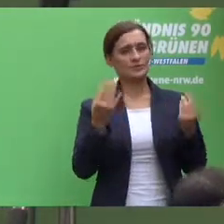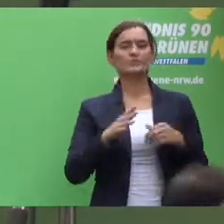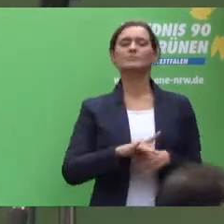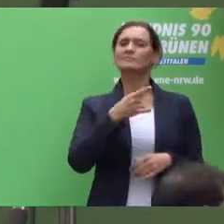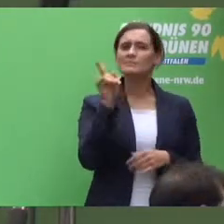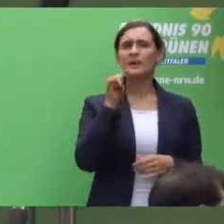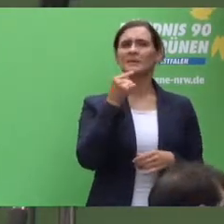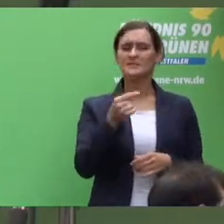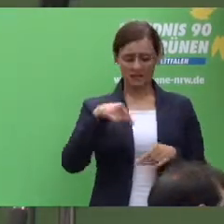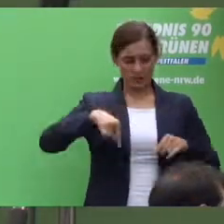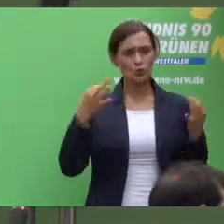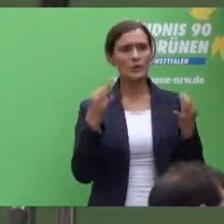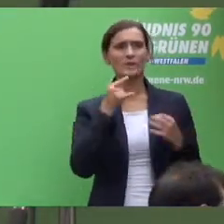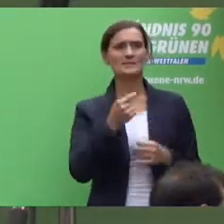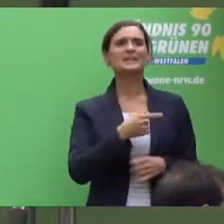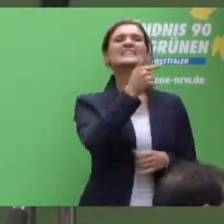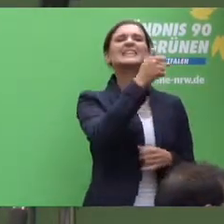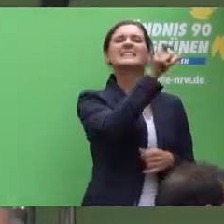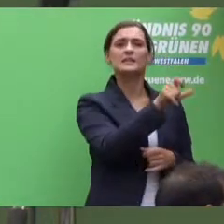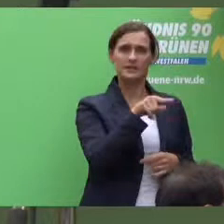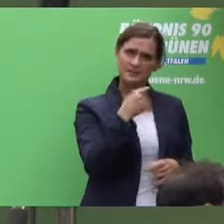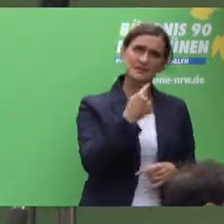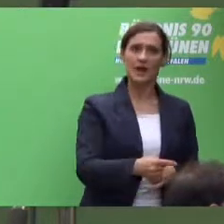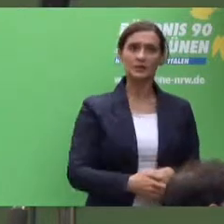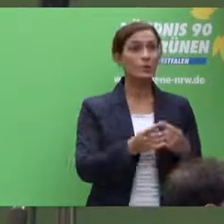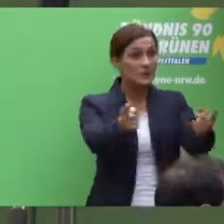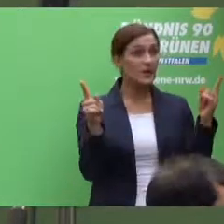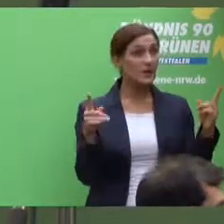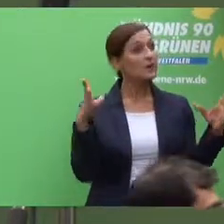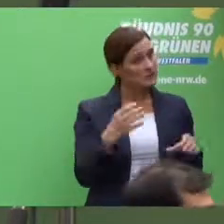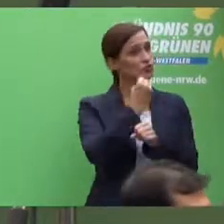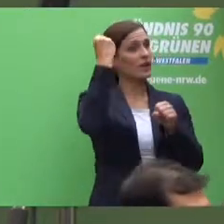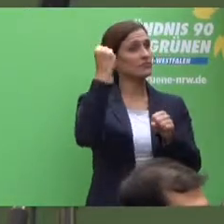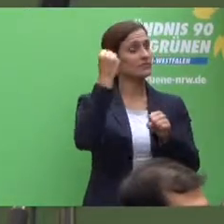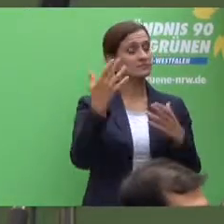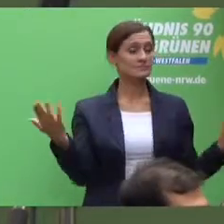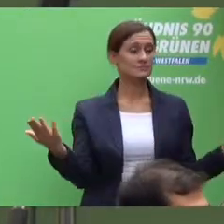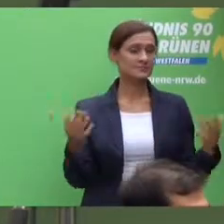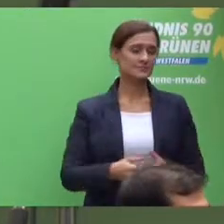hat das gesagt, das müssen wir jetzt machen und ihr habt es erledigt.